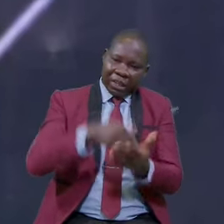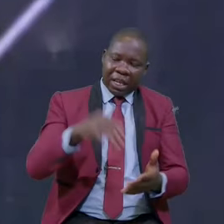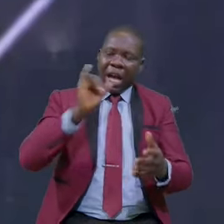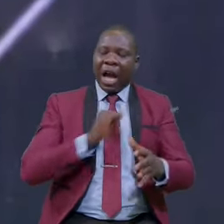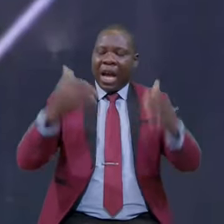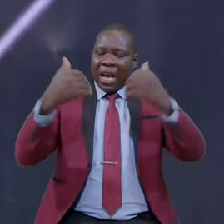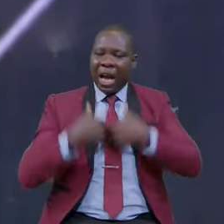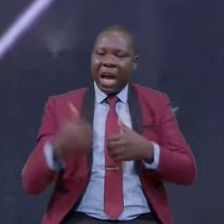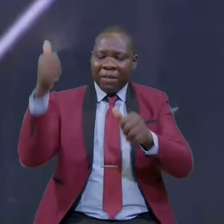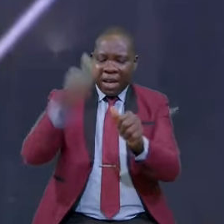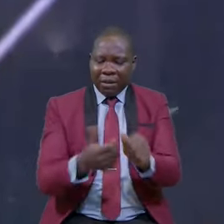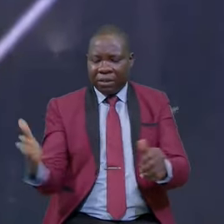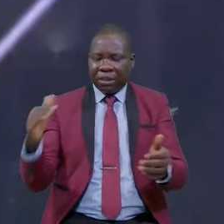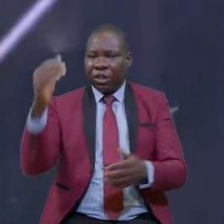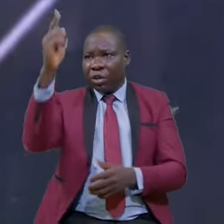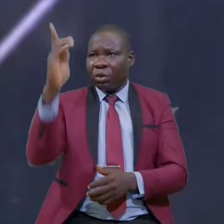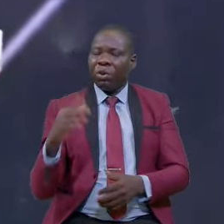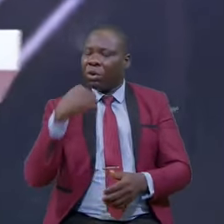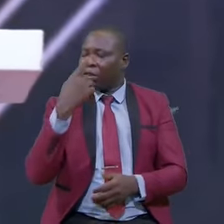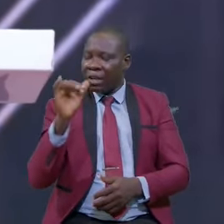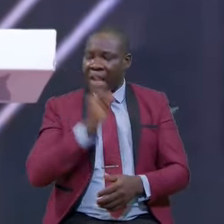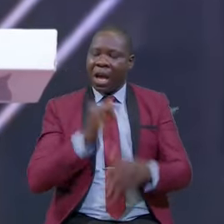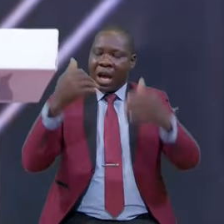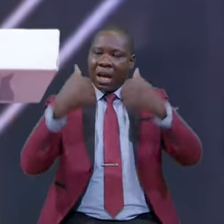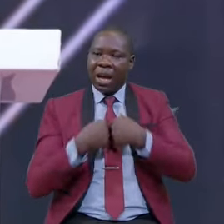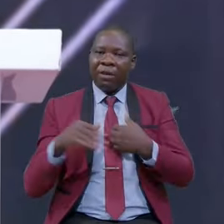J'ai tout ce que Dieu dit que j'ai.